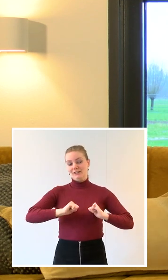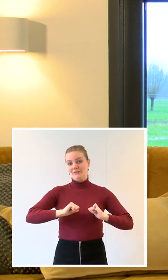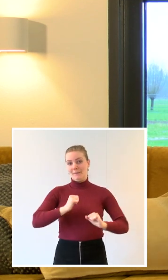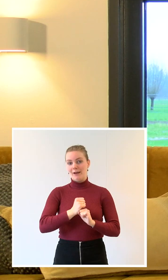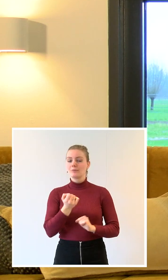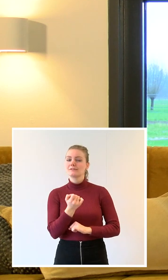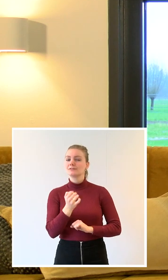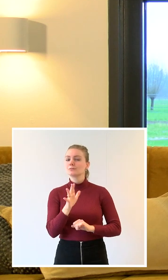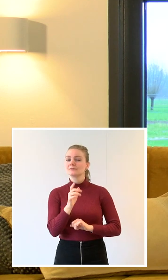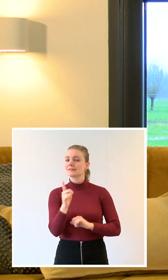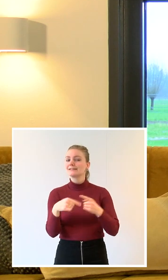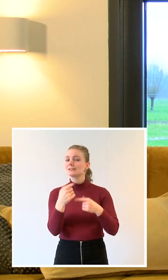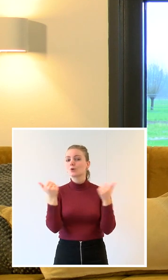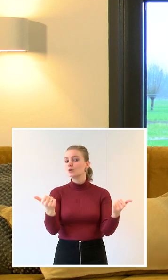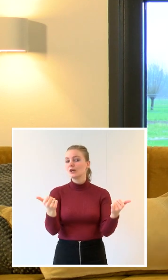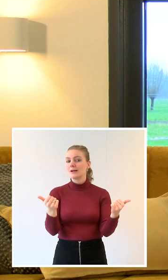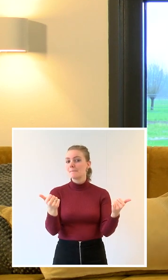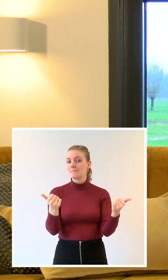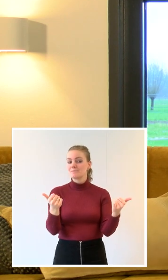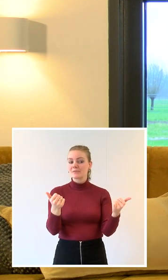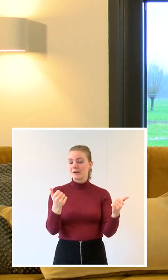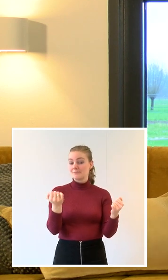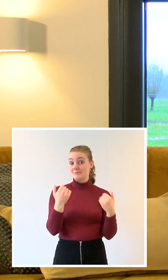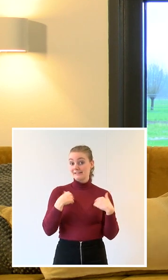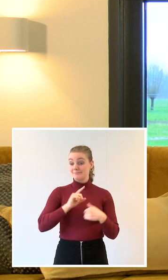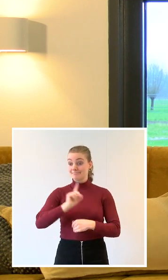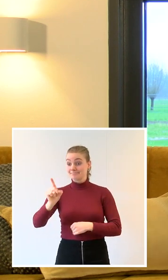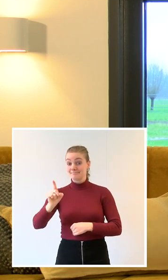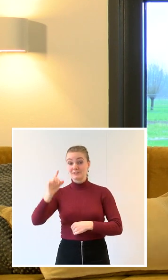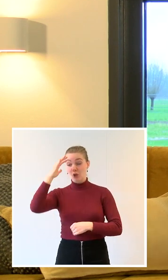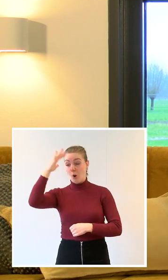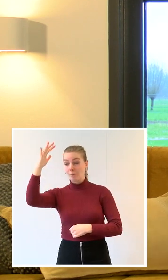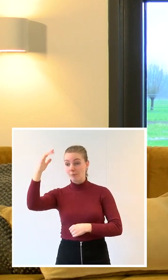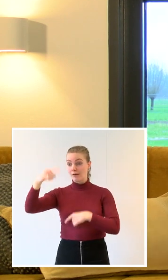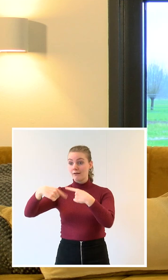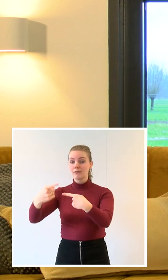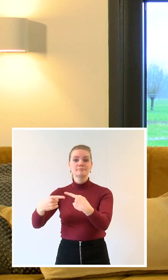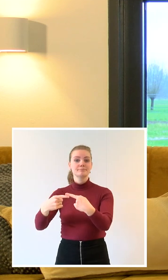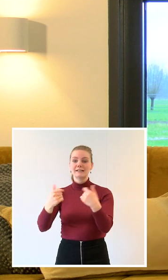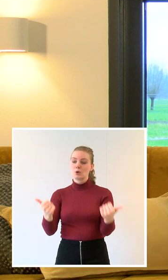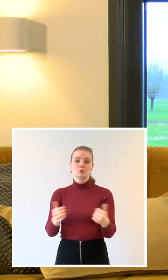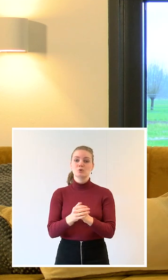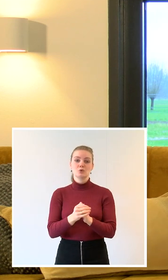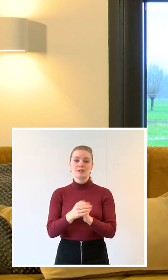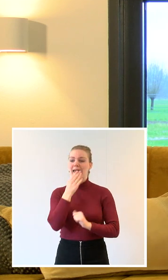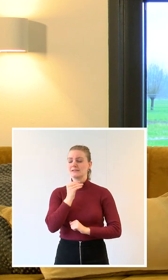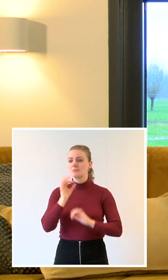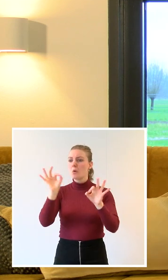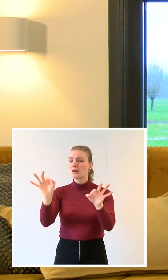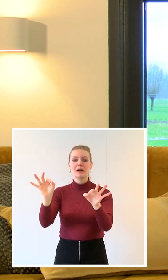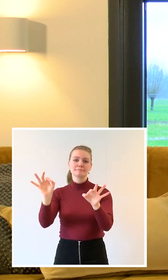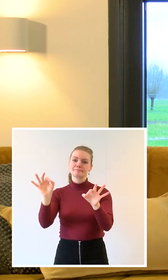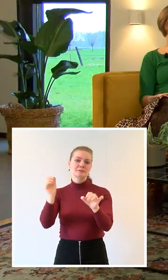proberen hun droom te verwezenlijken. Omdat het toch niet zo mooi blijkt te zijn als ze hadden gedacht Of dat het toch niet zo gemakkelijk